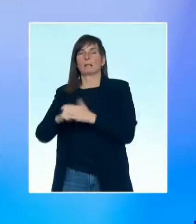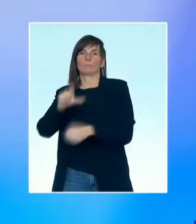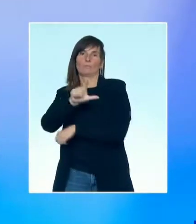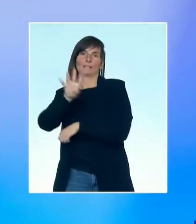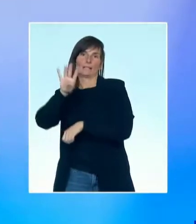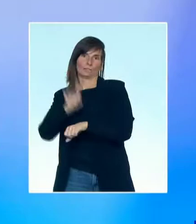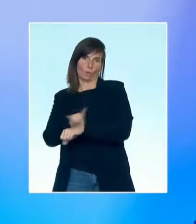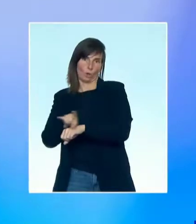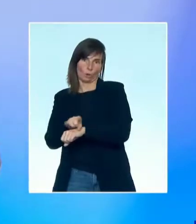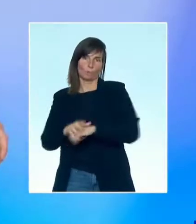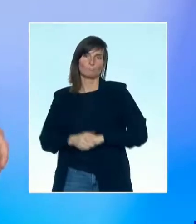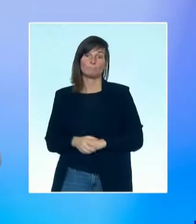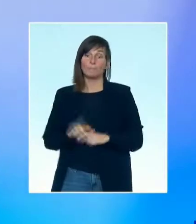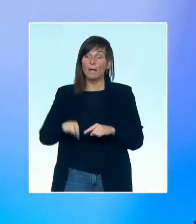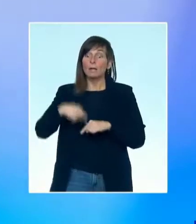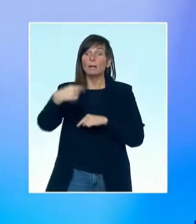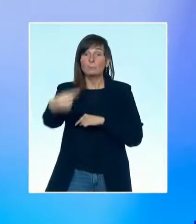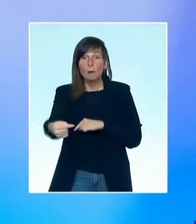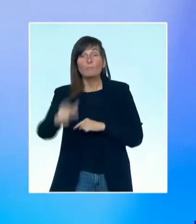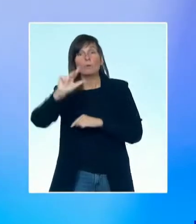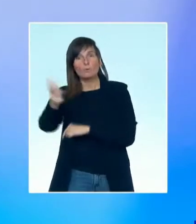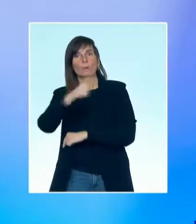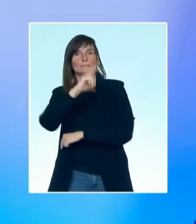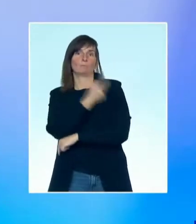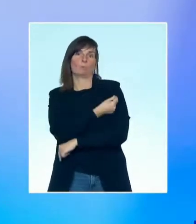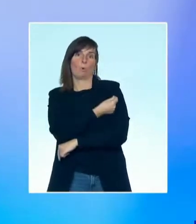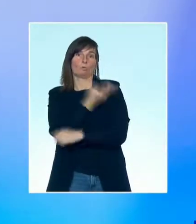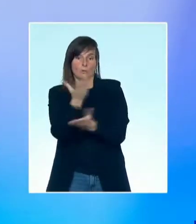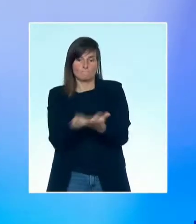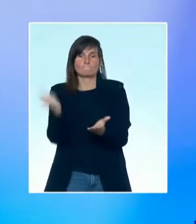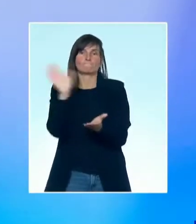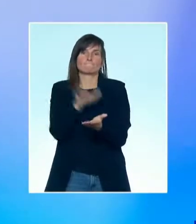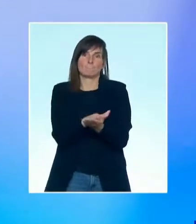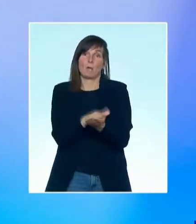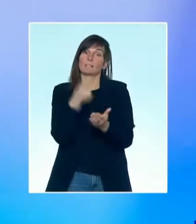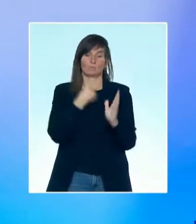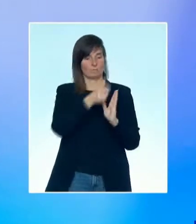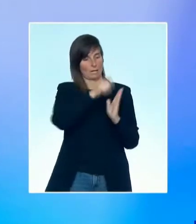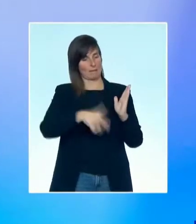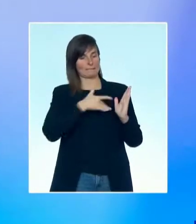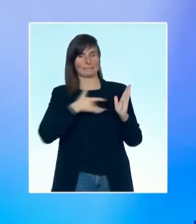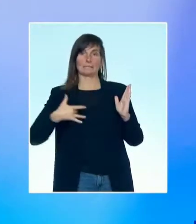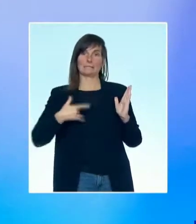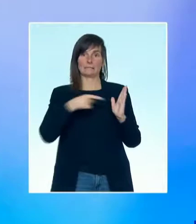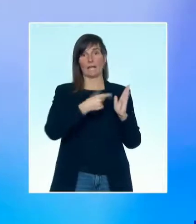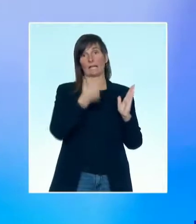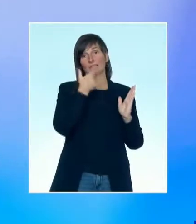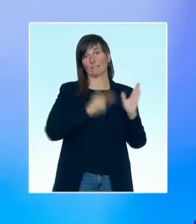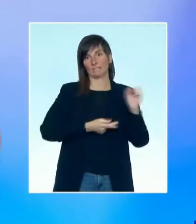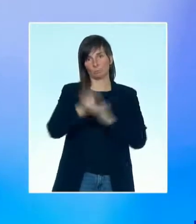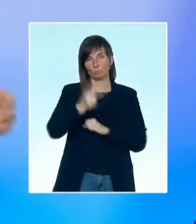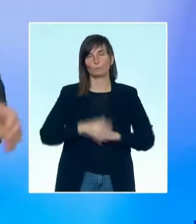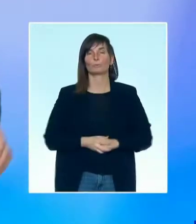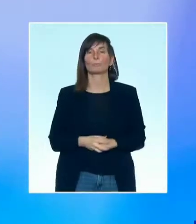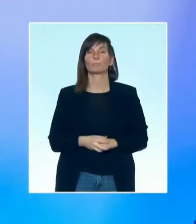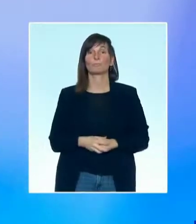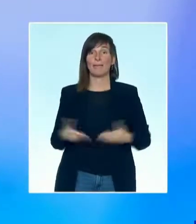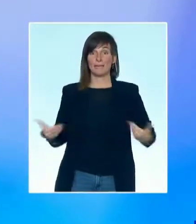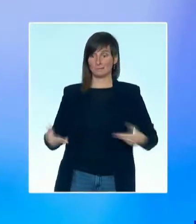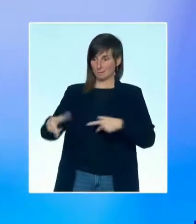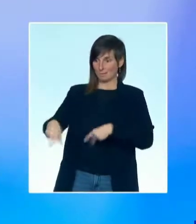la dose de rappel, ce qui renforcera d'autant son efficacité. Pour passer cette cinquième vague, il